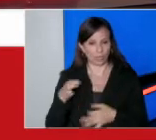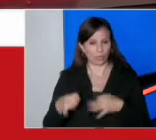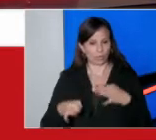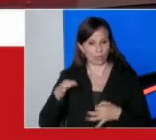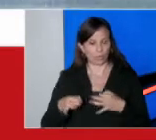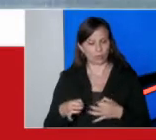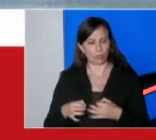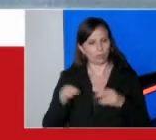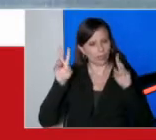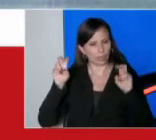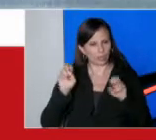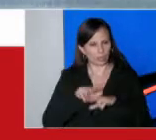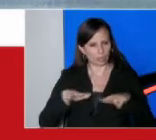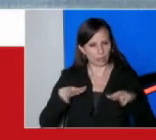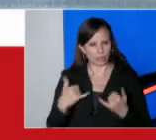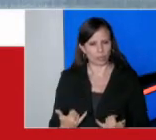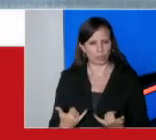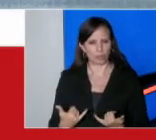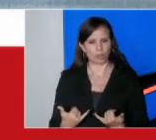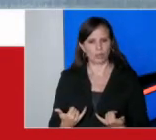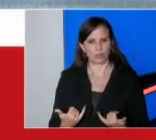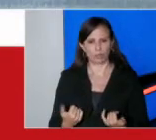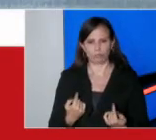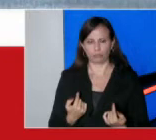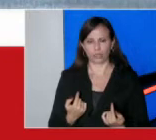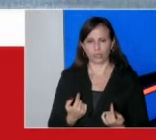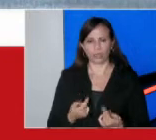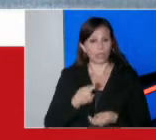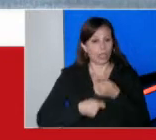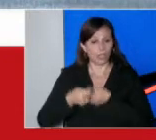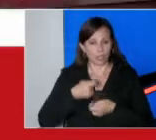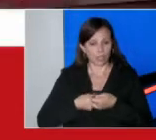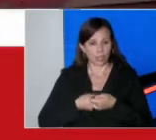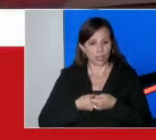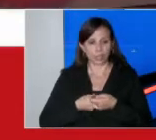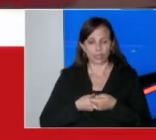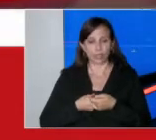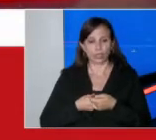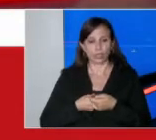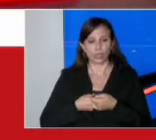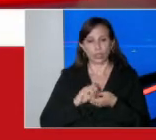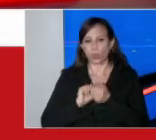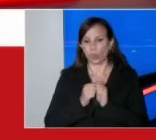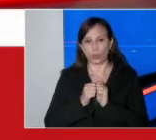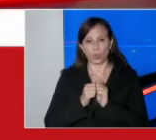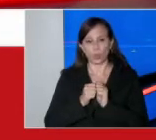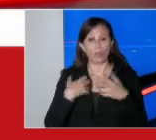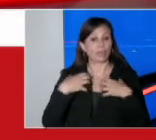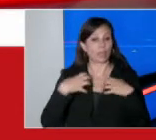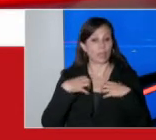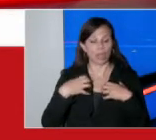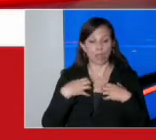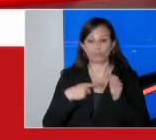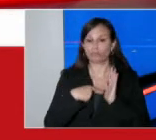למעשה, קודם כל בואו נגדיר את המצב היום. היום כל עסק או כל מה שנקרא הצגה פומבית